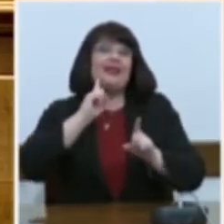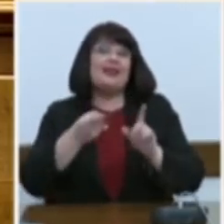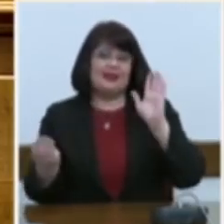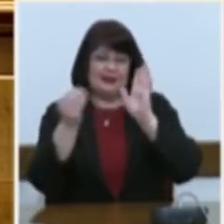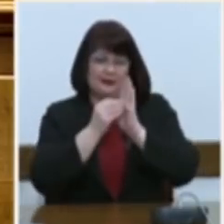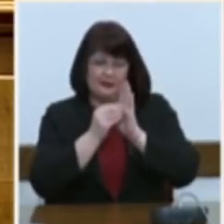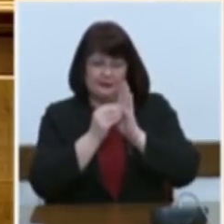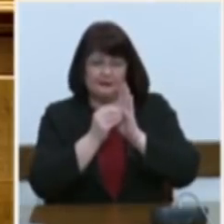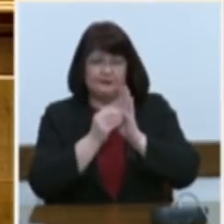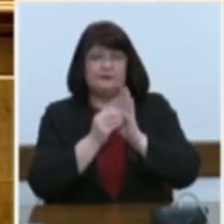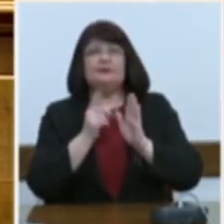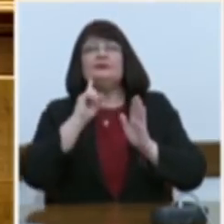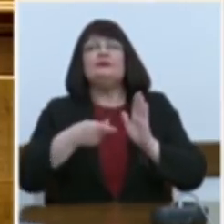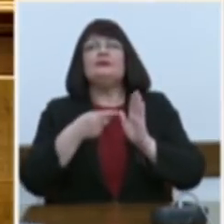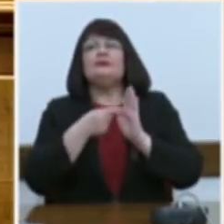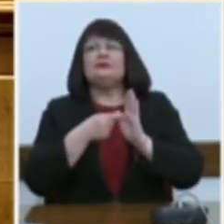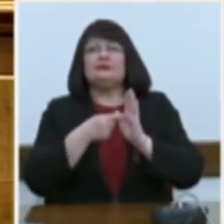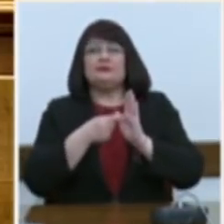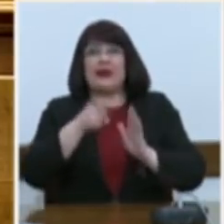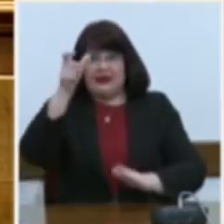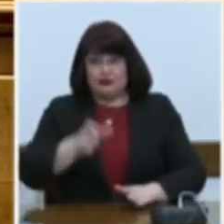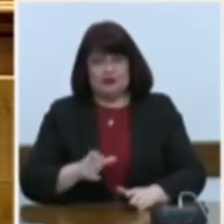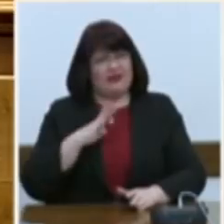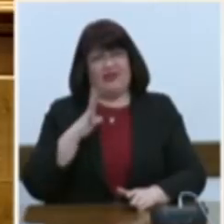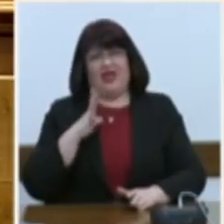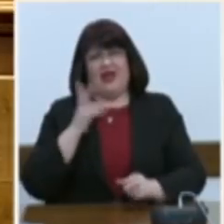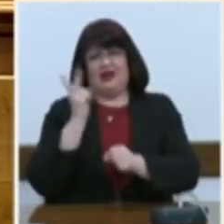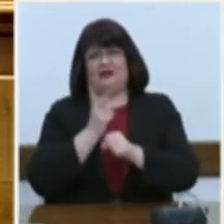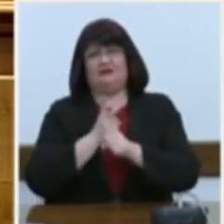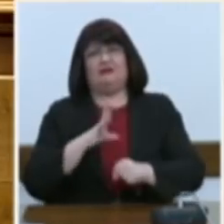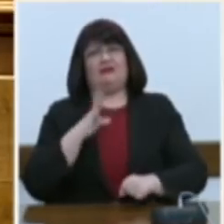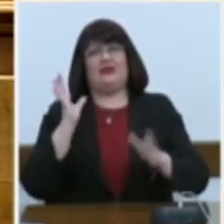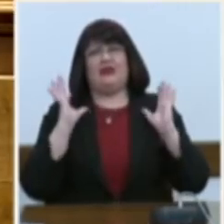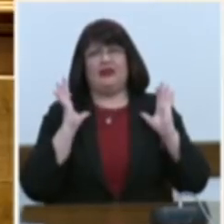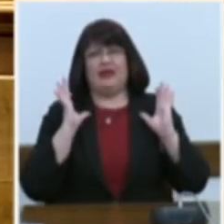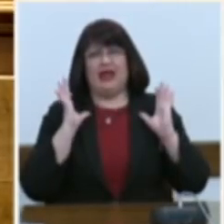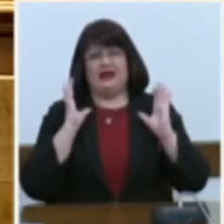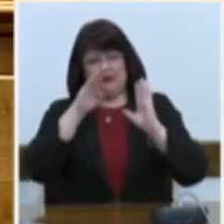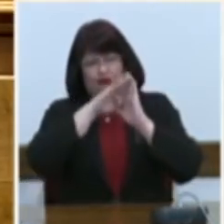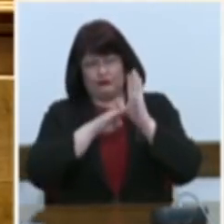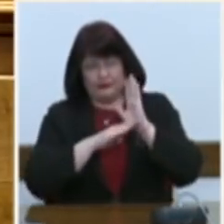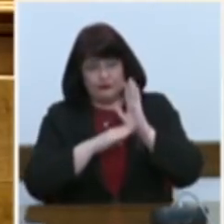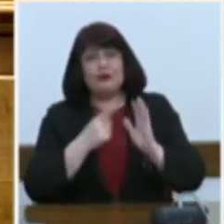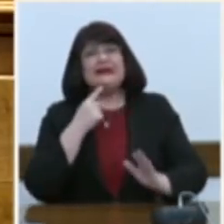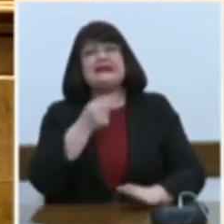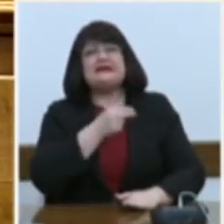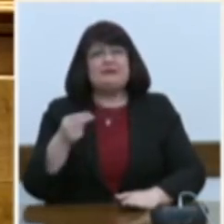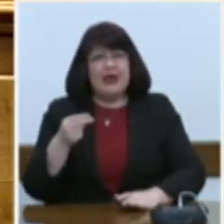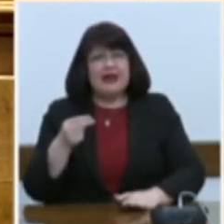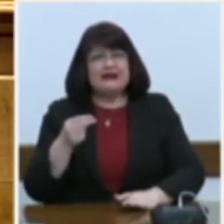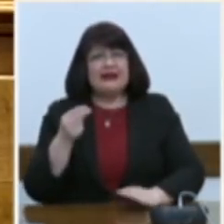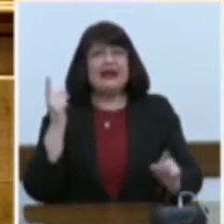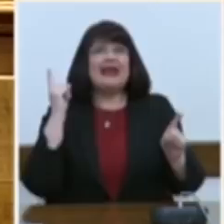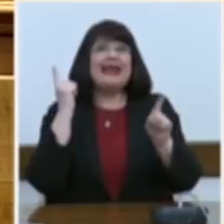με βάση την οποία η μη συνένεση του θύματος χωρίς την συνδρομή των υπολείπων όρων προβλέπεται ως